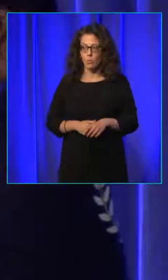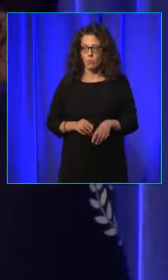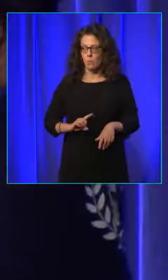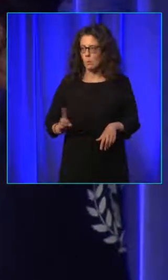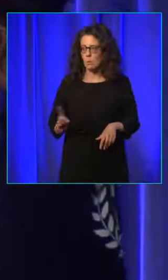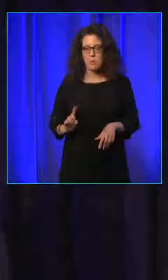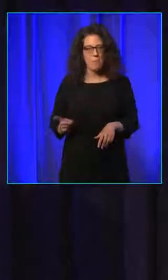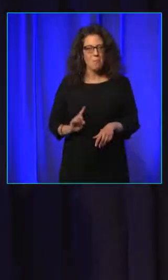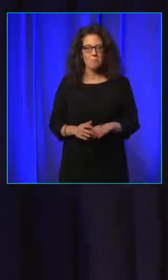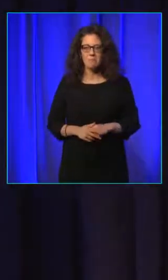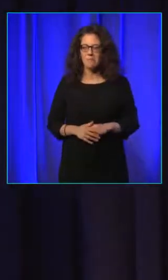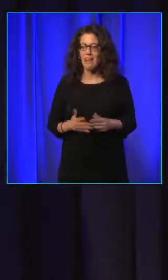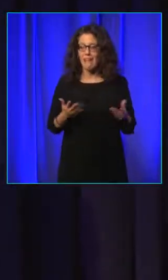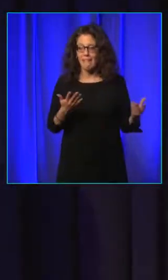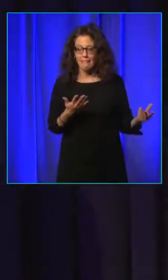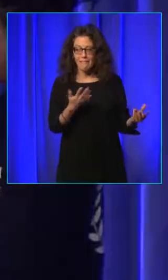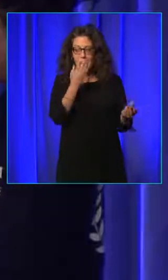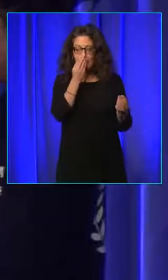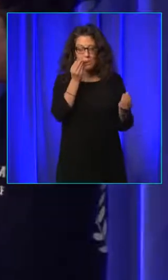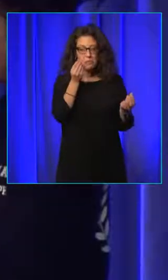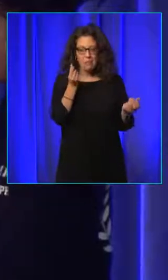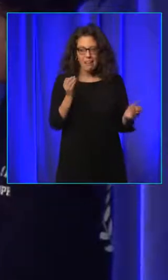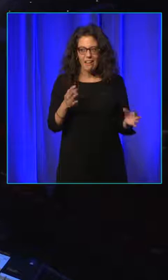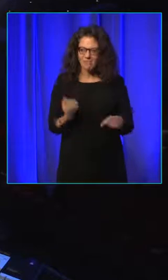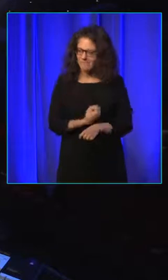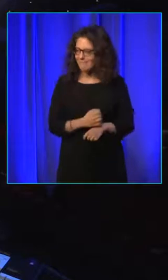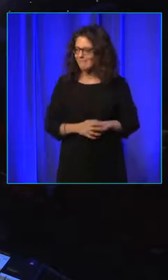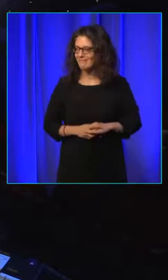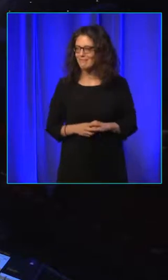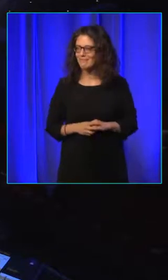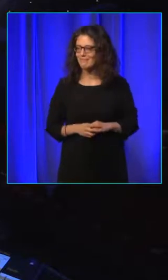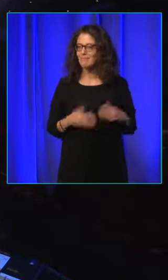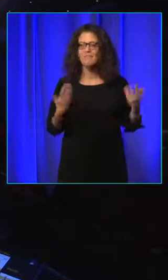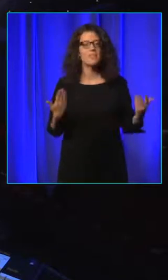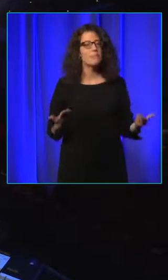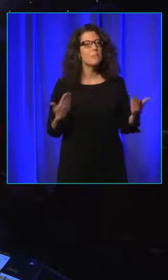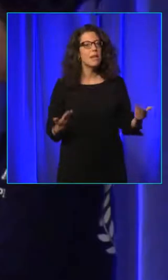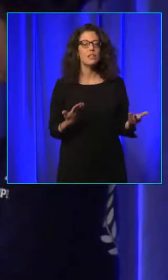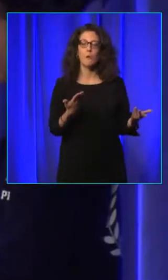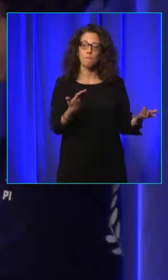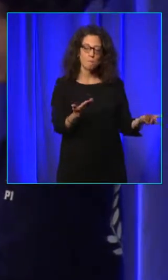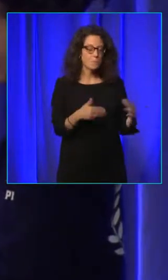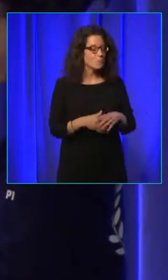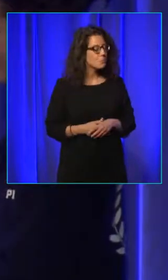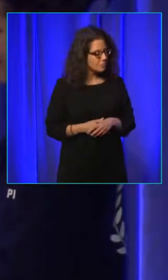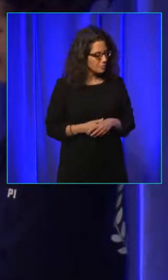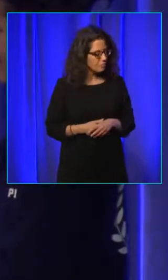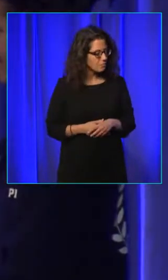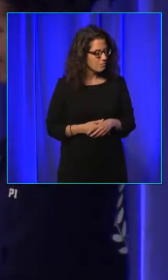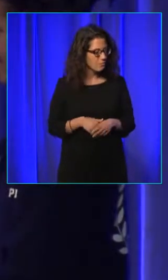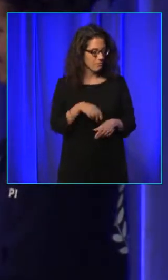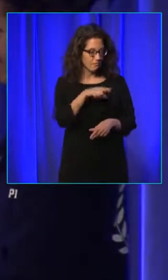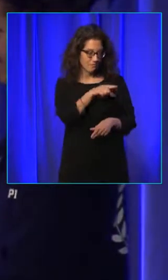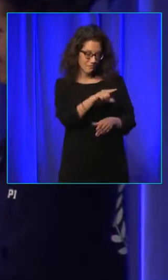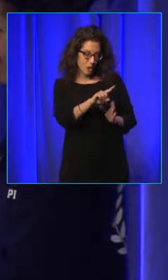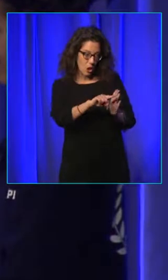Non. Elle n'a pas ressenti de sensations. Alors zut. Alors maintenant, ce que je vais lui demander, de